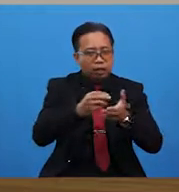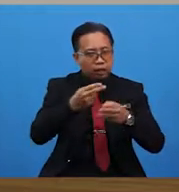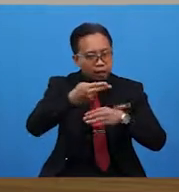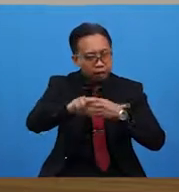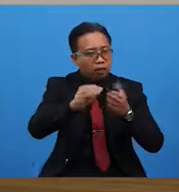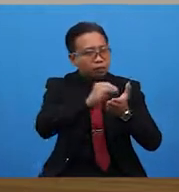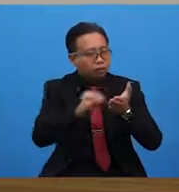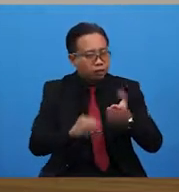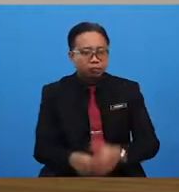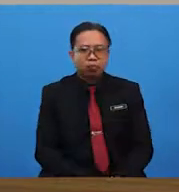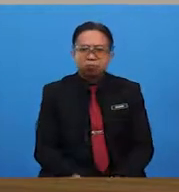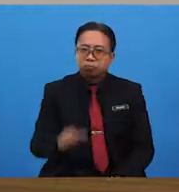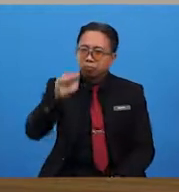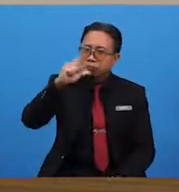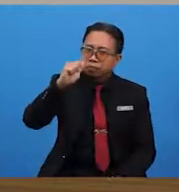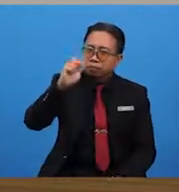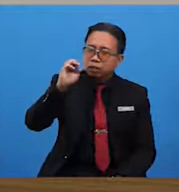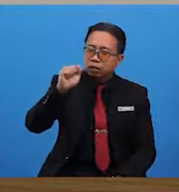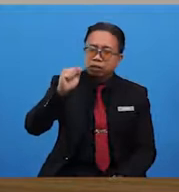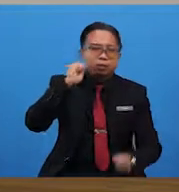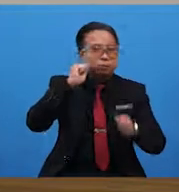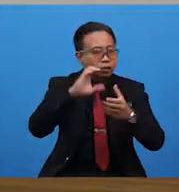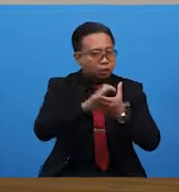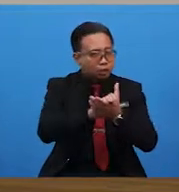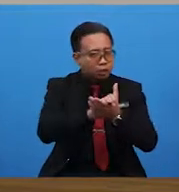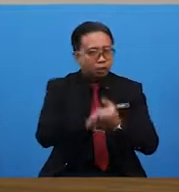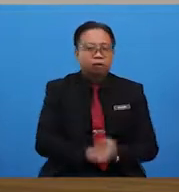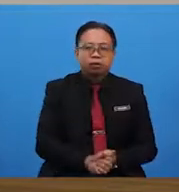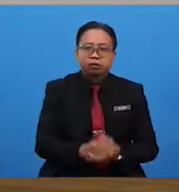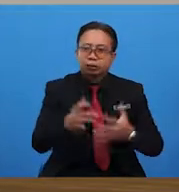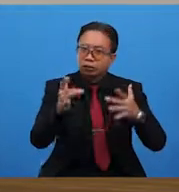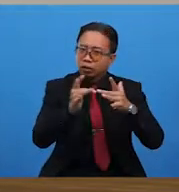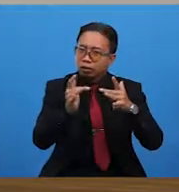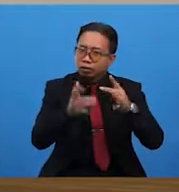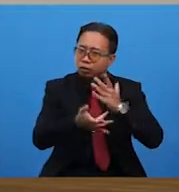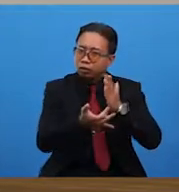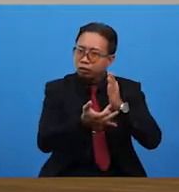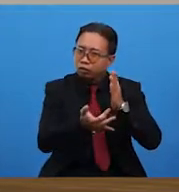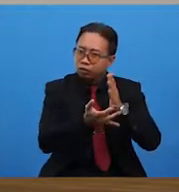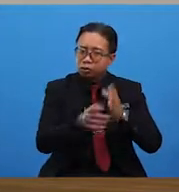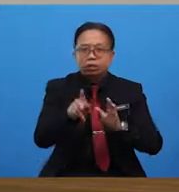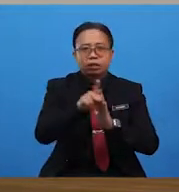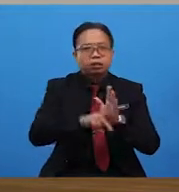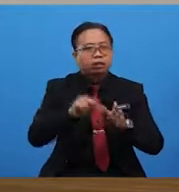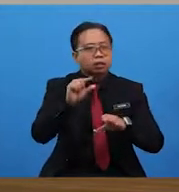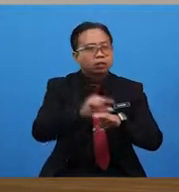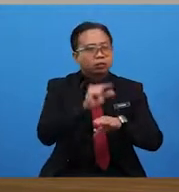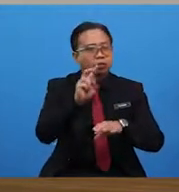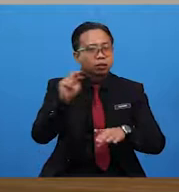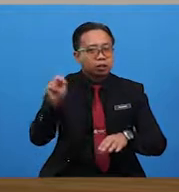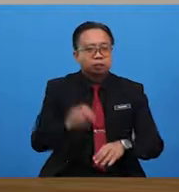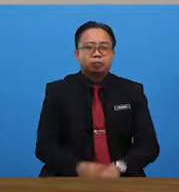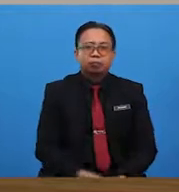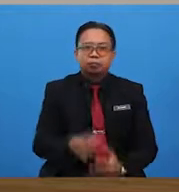keagamaan kepercayaan teknologi kebudayaan dan juga kegunaan pemilihan